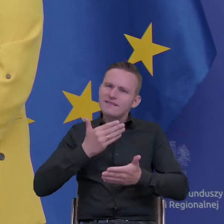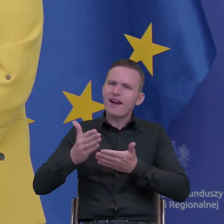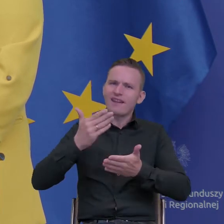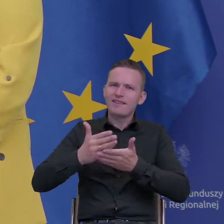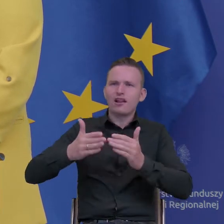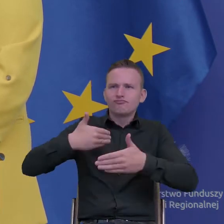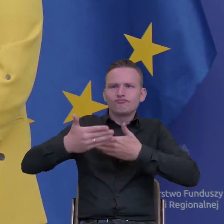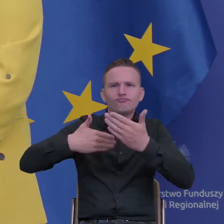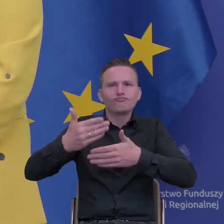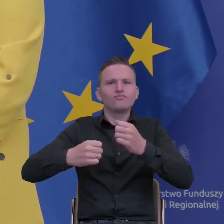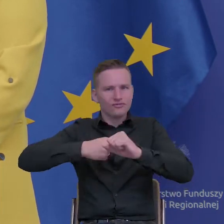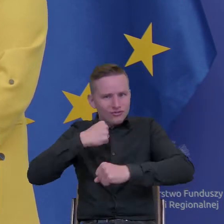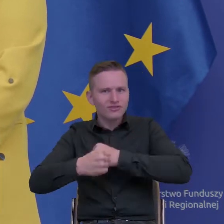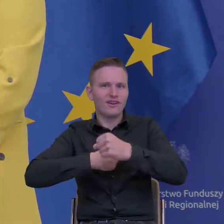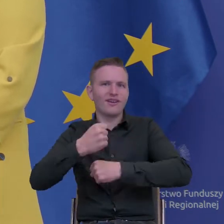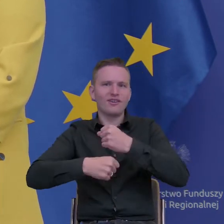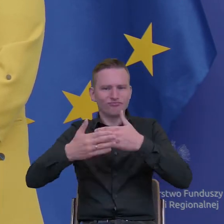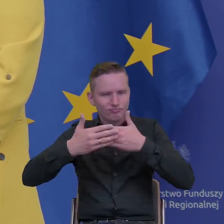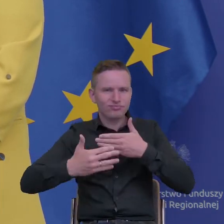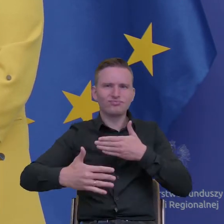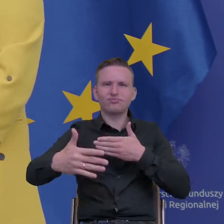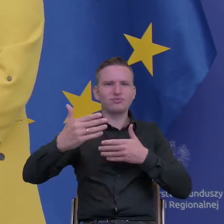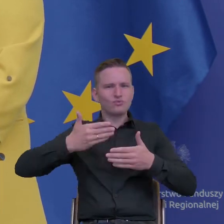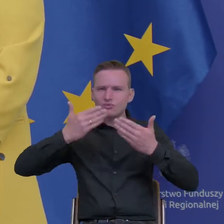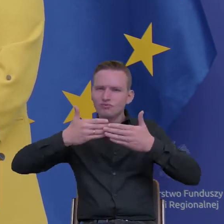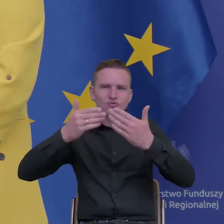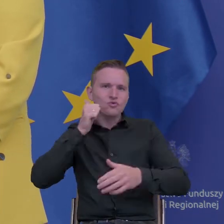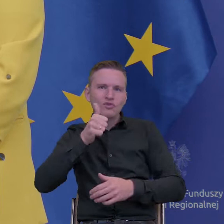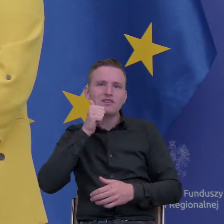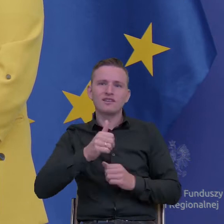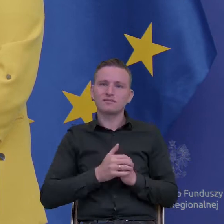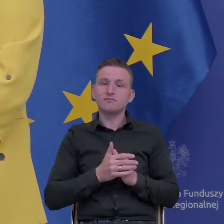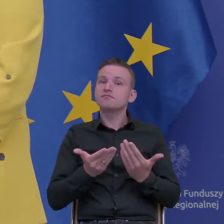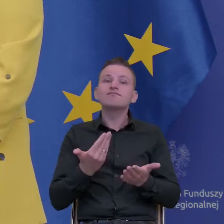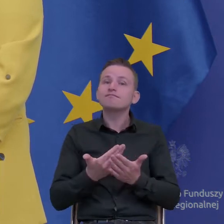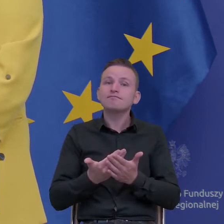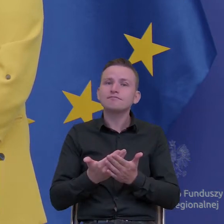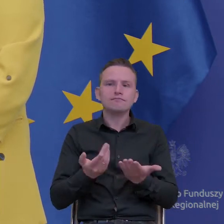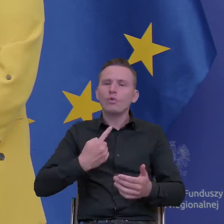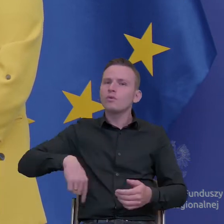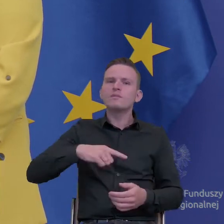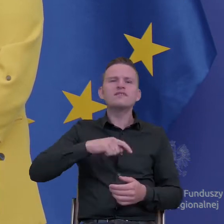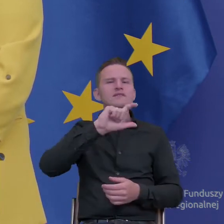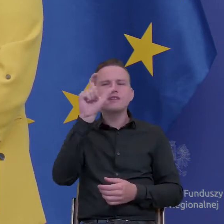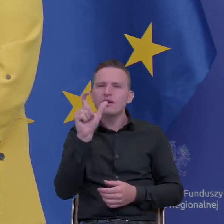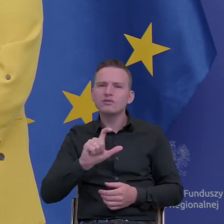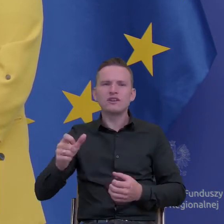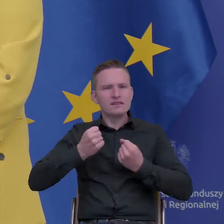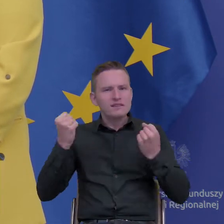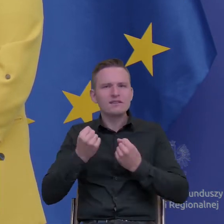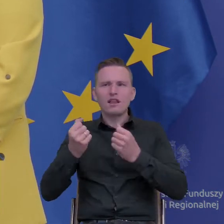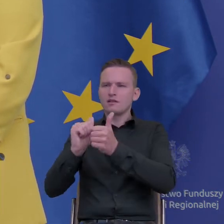działo każdego dnia, tak abyśmy cały czas zmieniali tą rzeczywistość, otaczającą